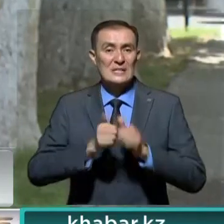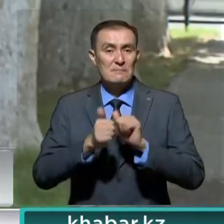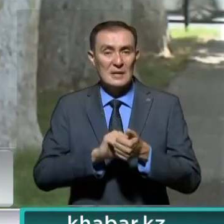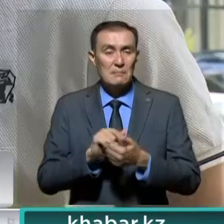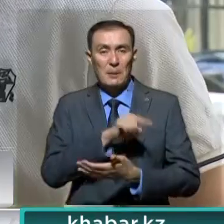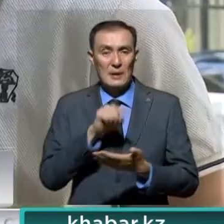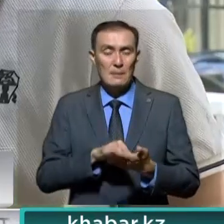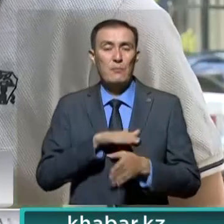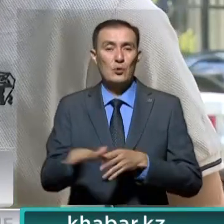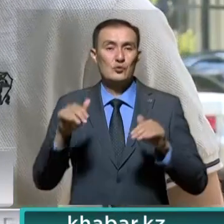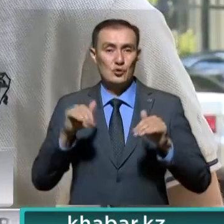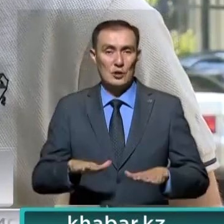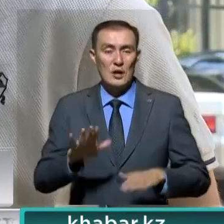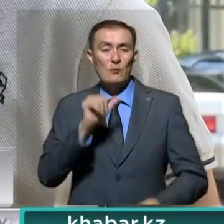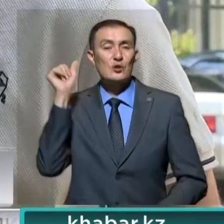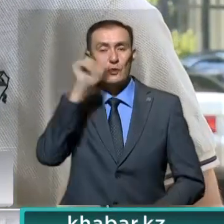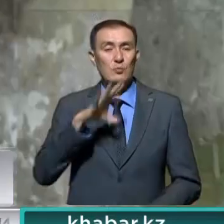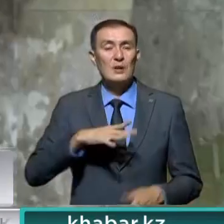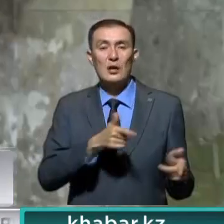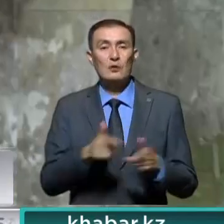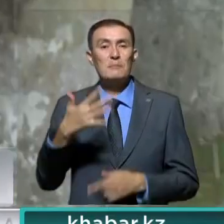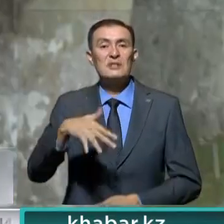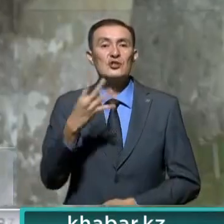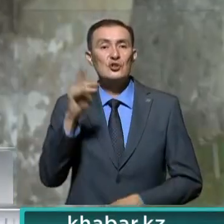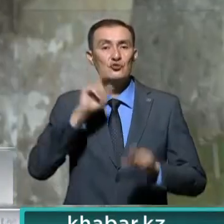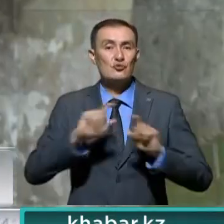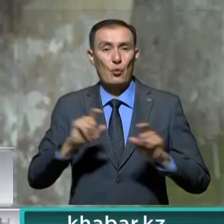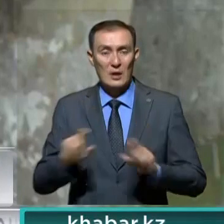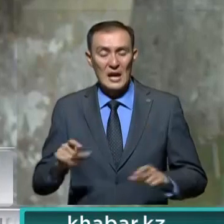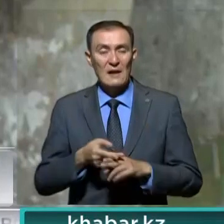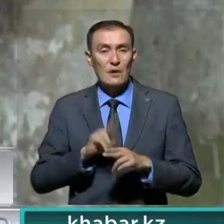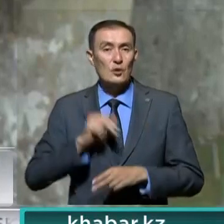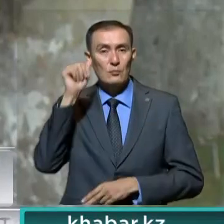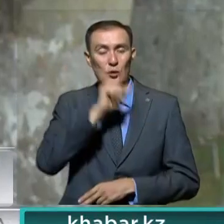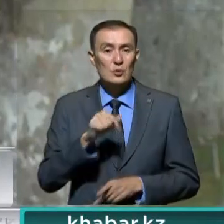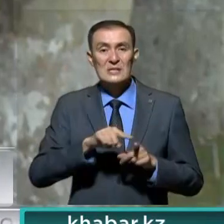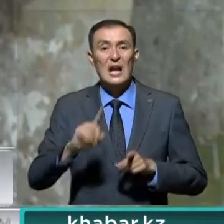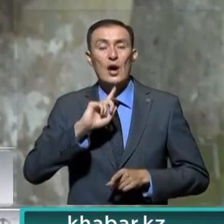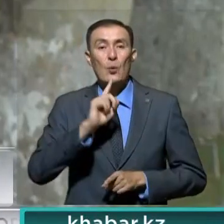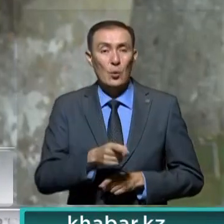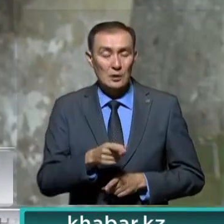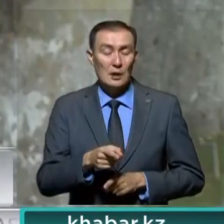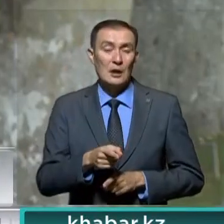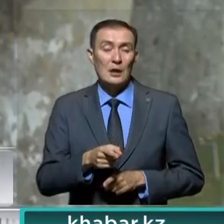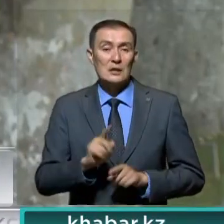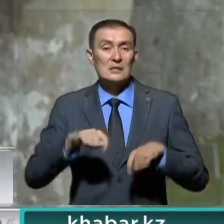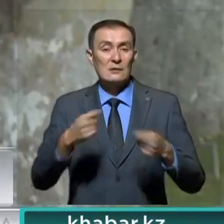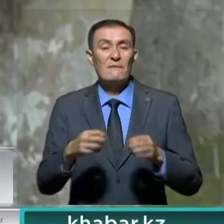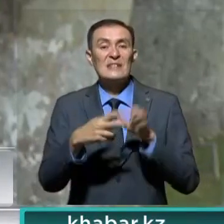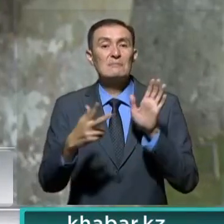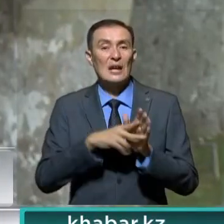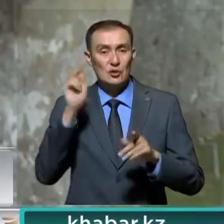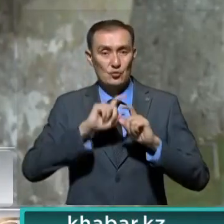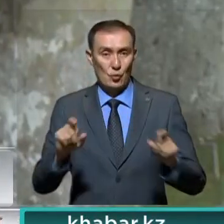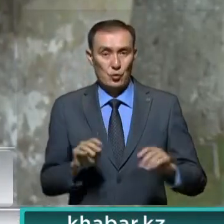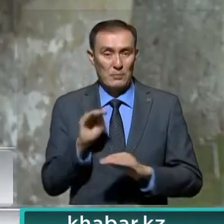полностью решилась. В прошлом году было сдано 54 школ. В этом году в этом году сдается 18